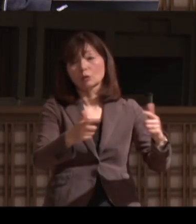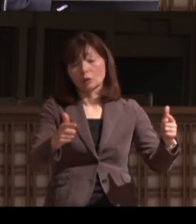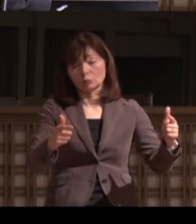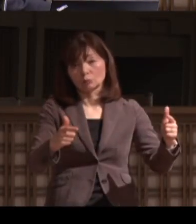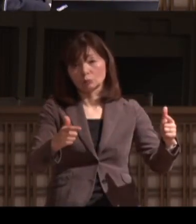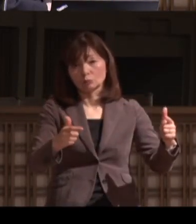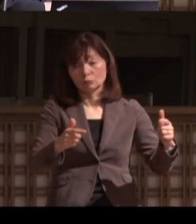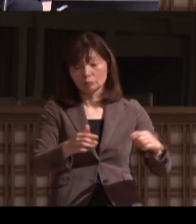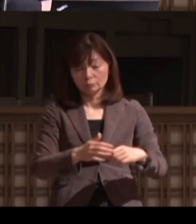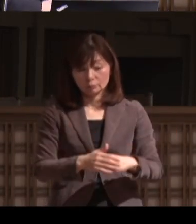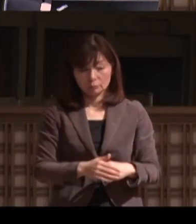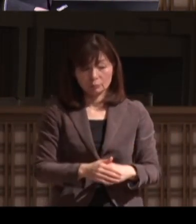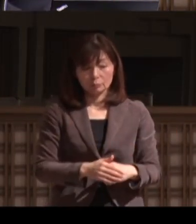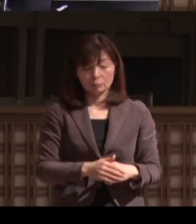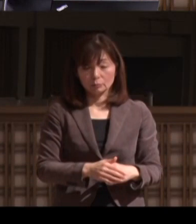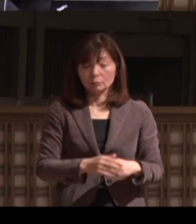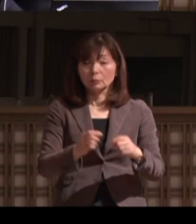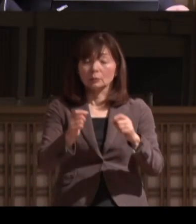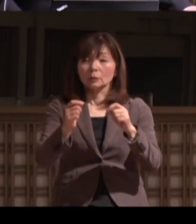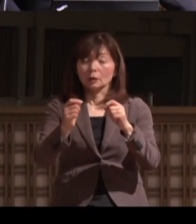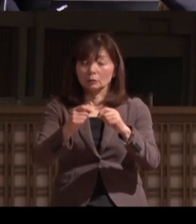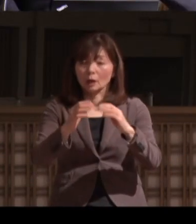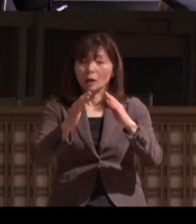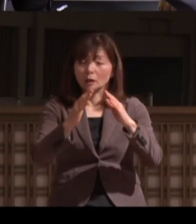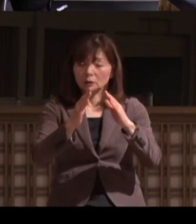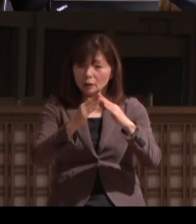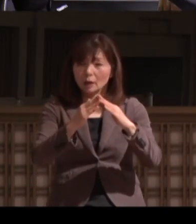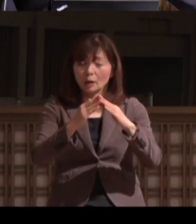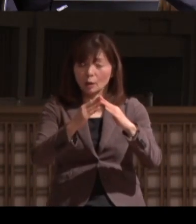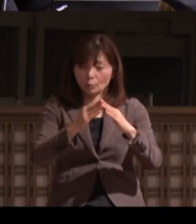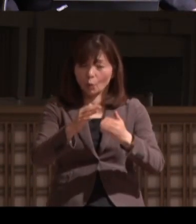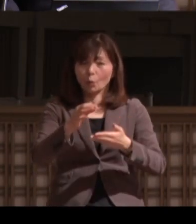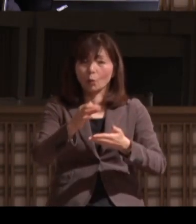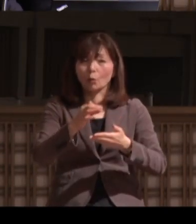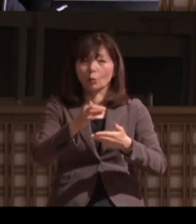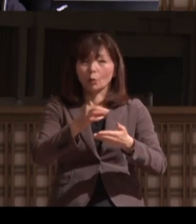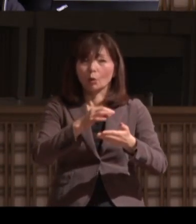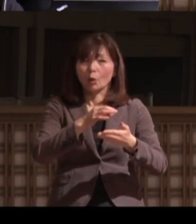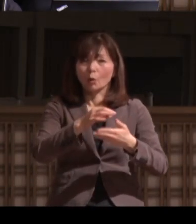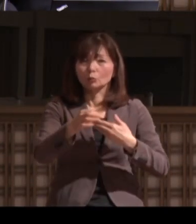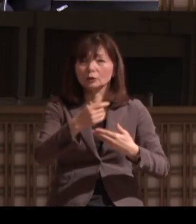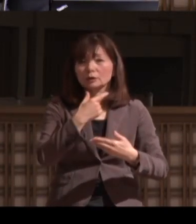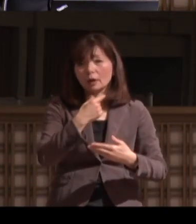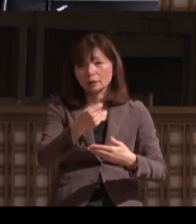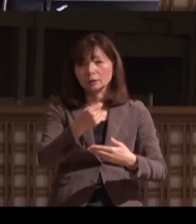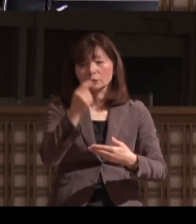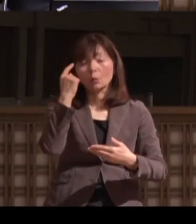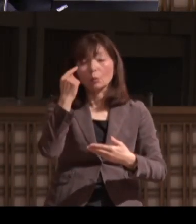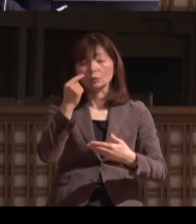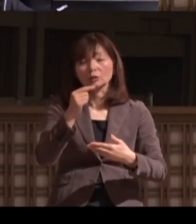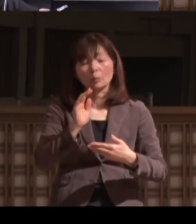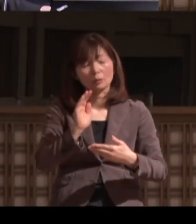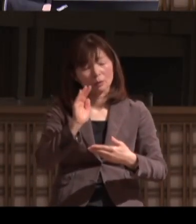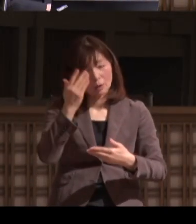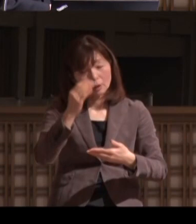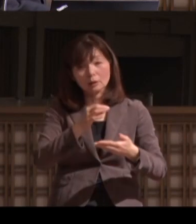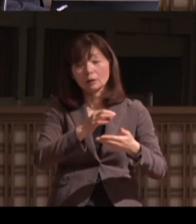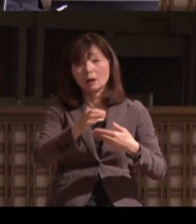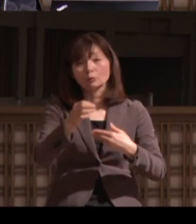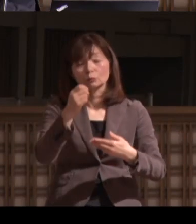は近くで家売りに出してもえ売れないんだとこういうことをもう10年以上前から言っておりまし